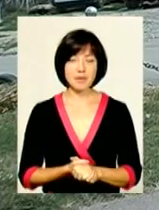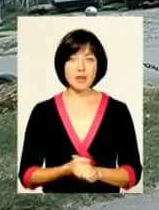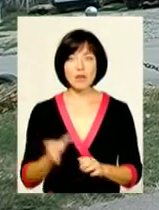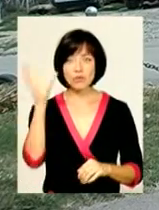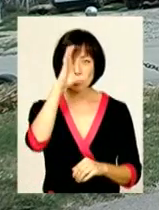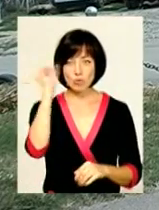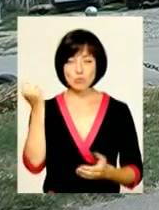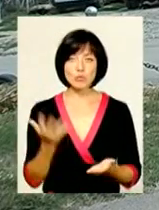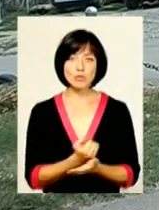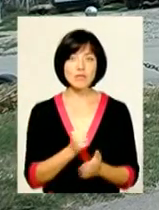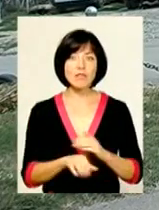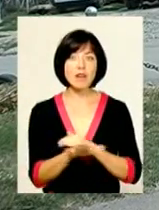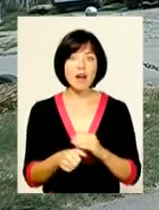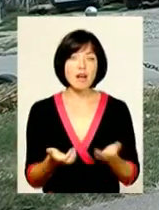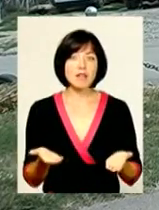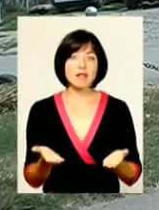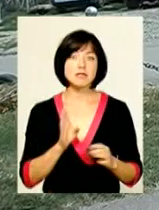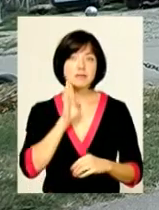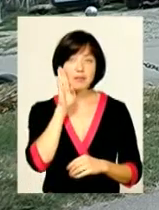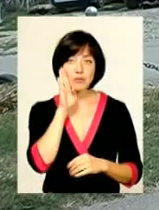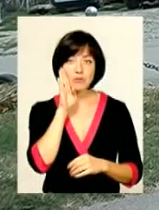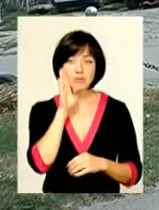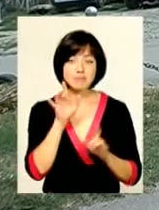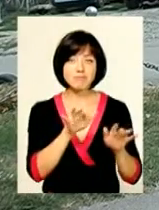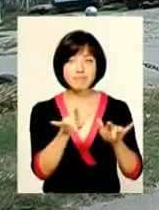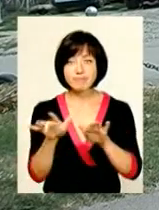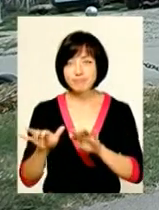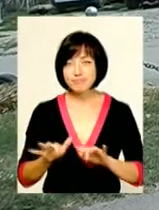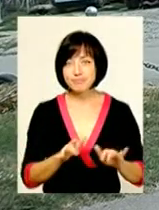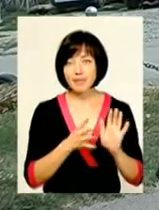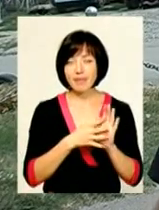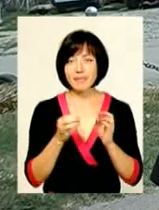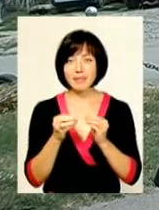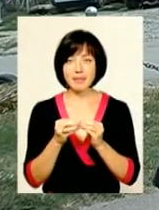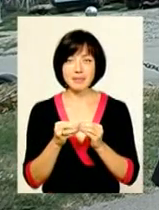ночі вийшло, ночі вкрали. Ну, а цей сутра раненько, ну, це в